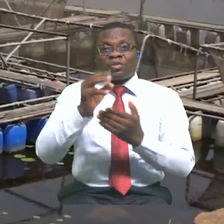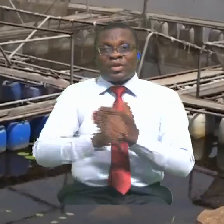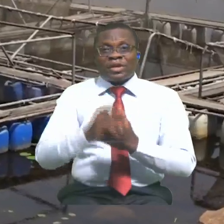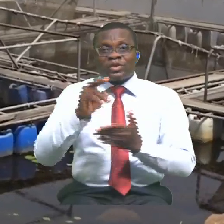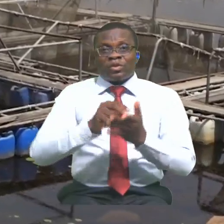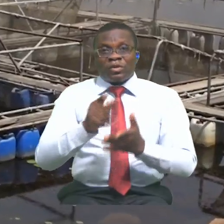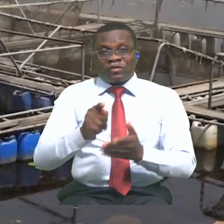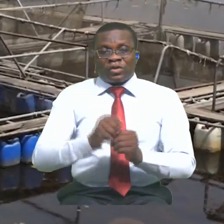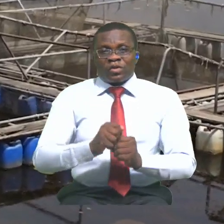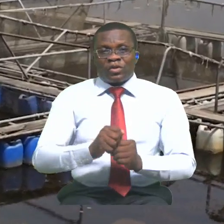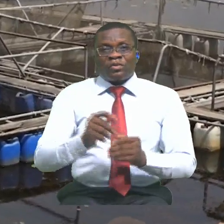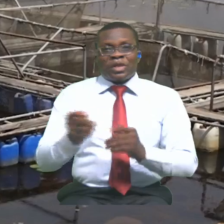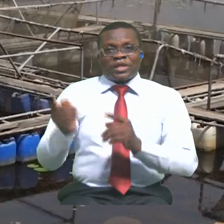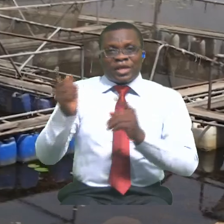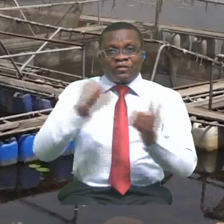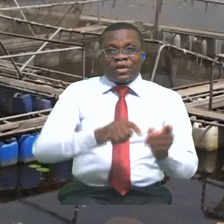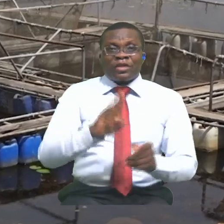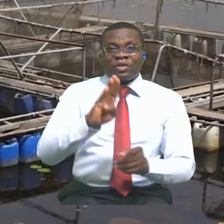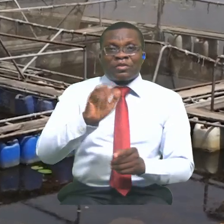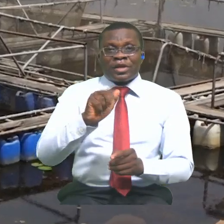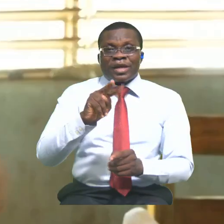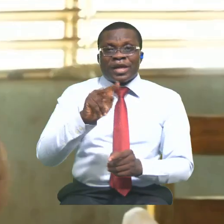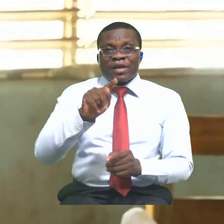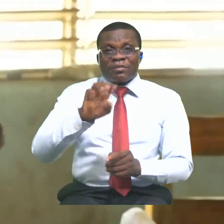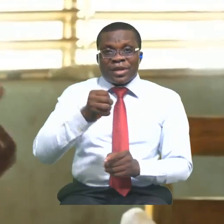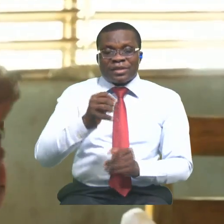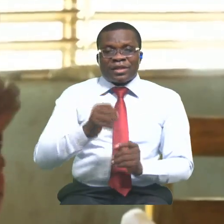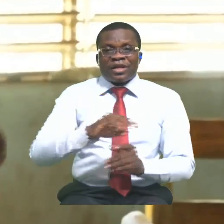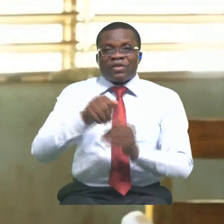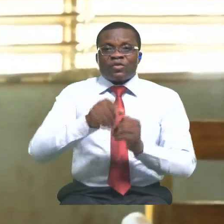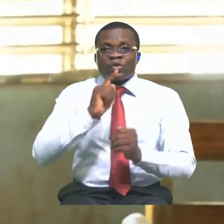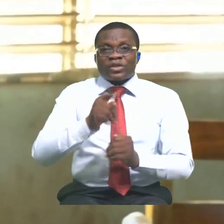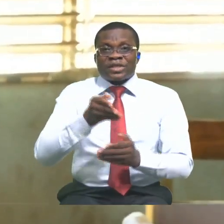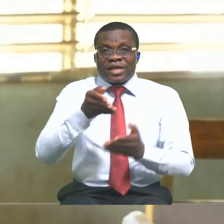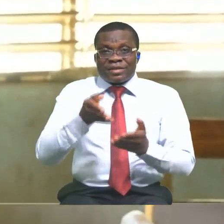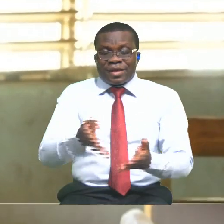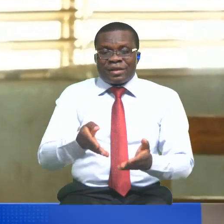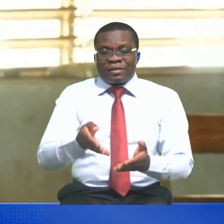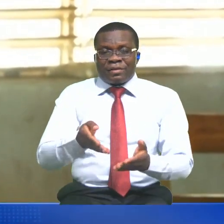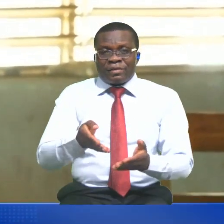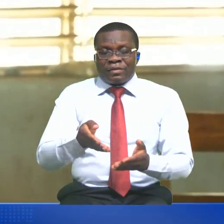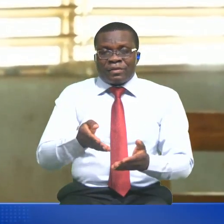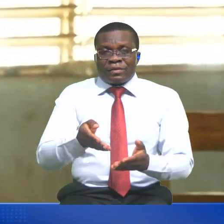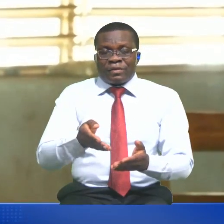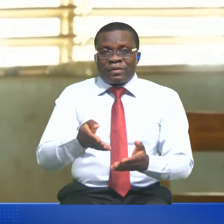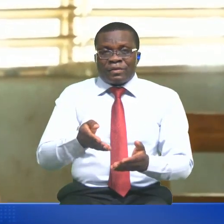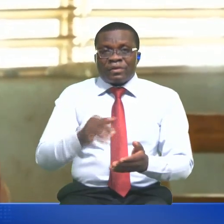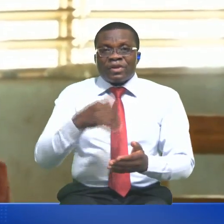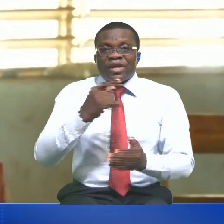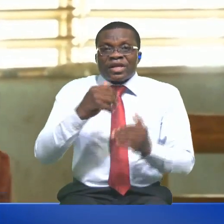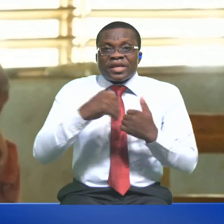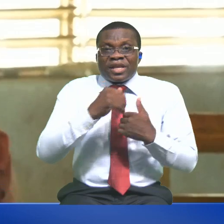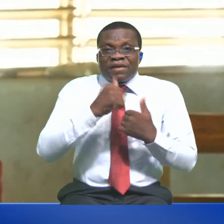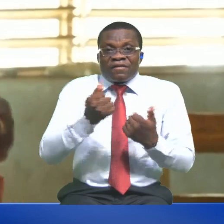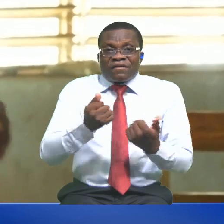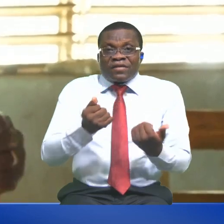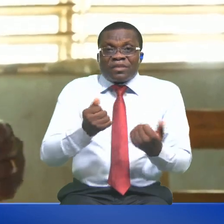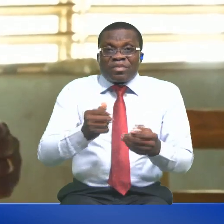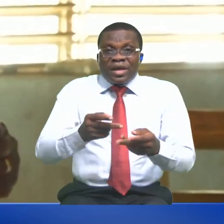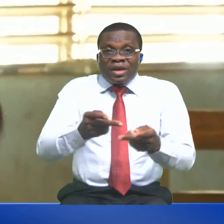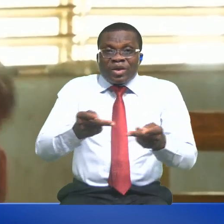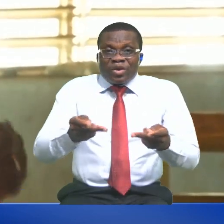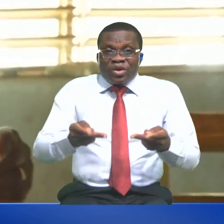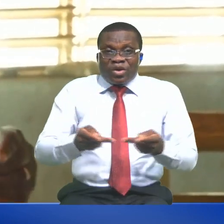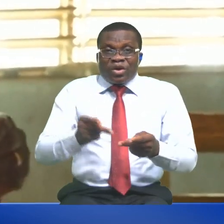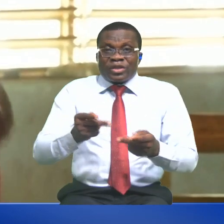mars 2021. À Banté, le discours est révolutionnaire. Vous tous qui êtes en activité ici et qui n'avez même pas une parcelle